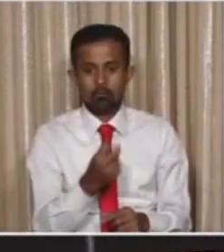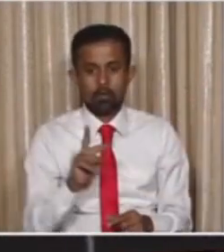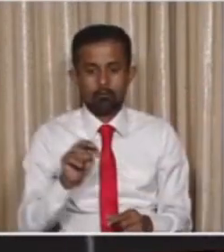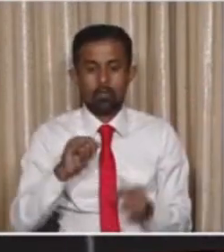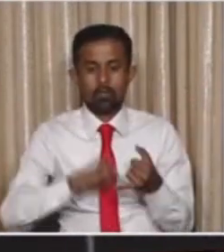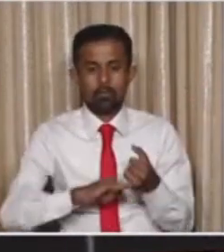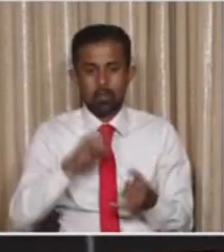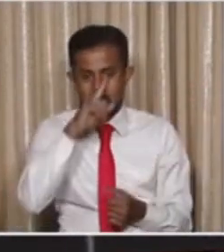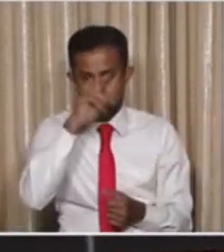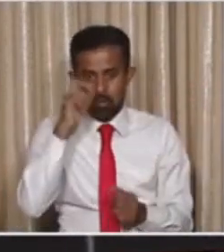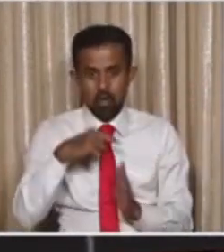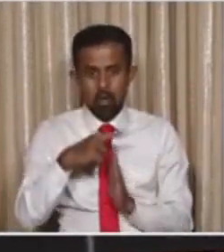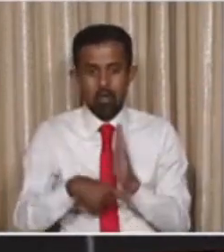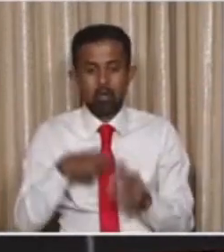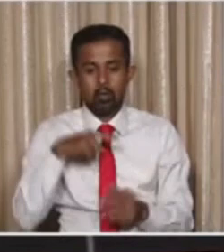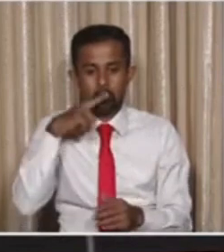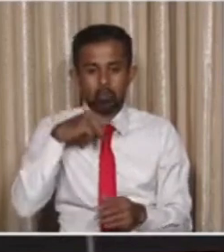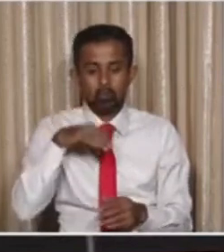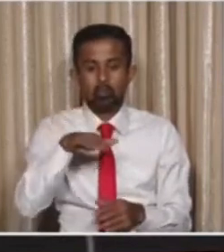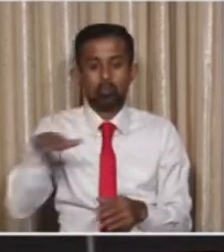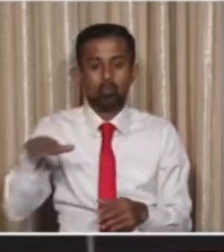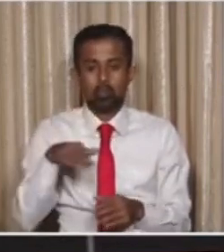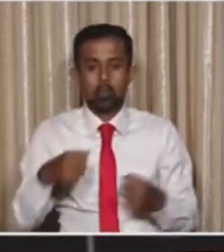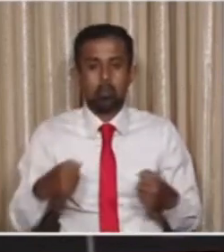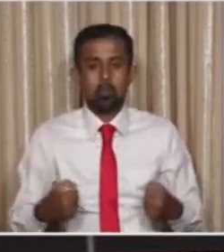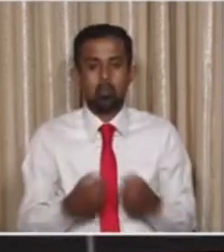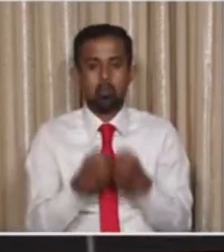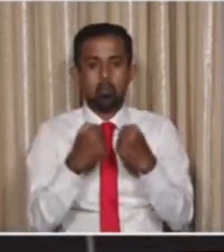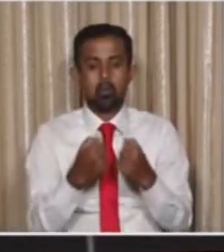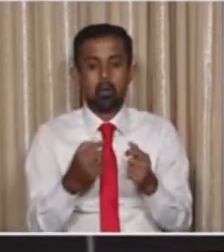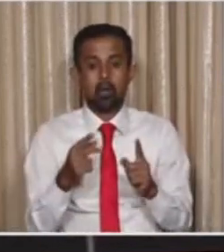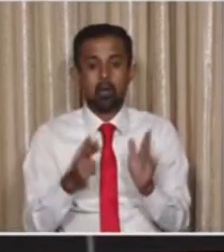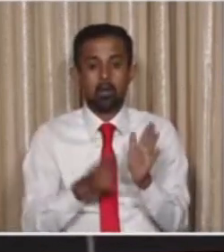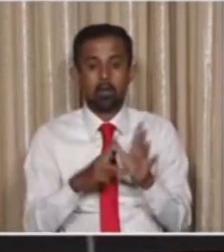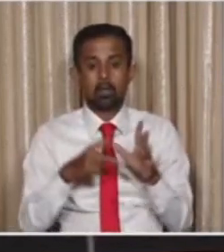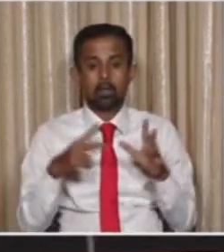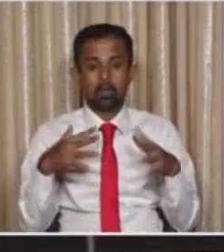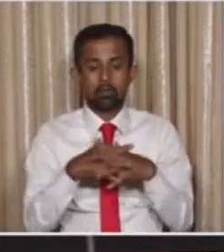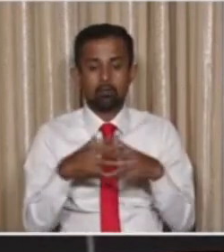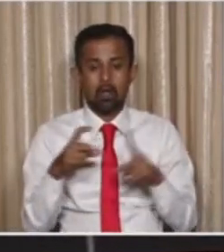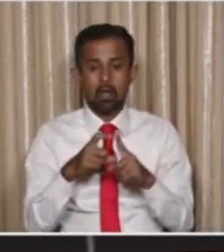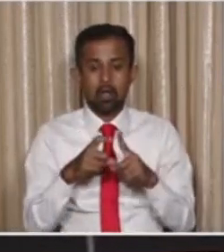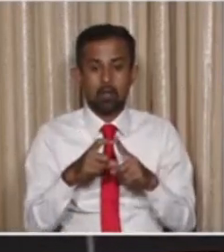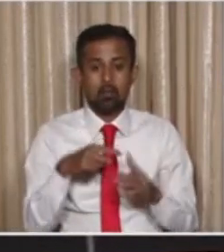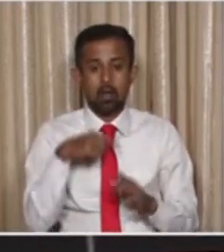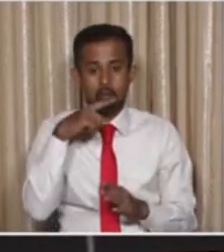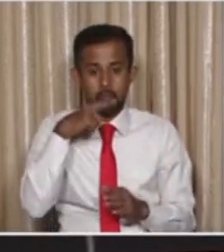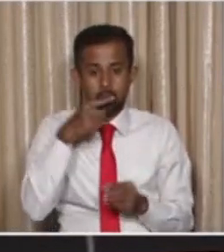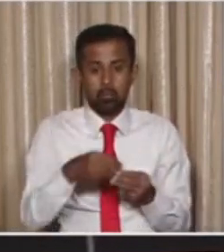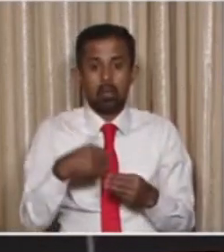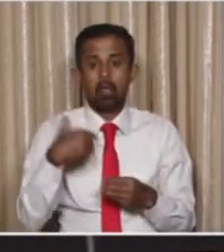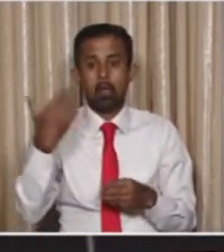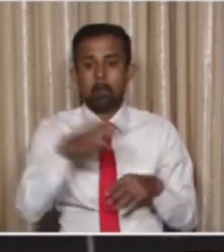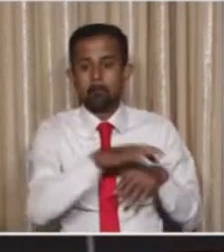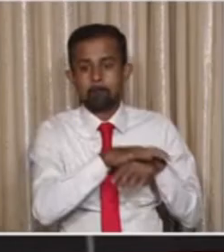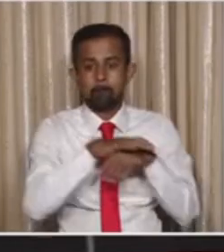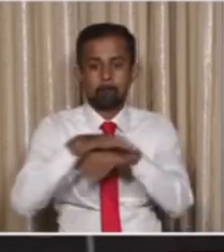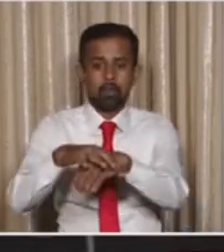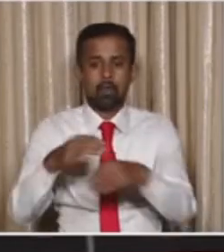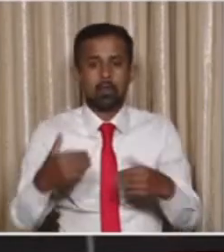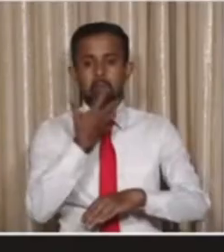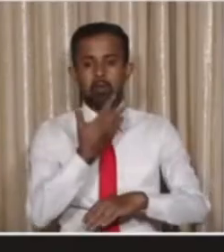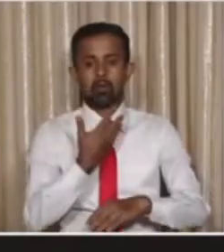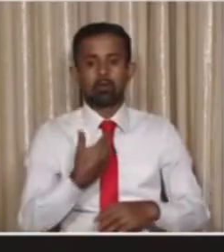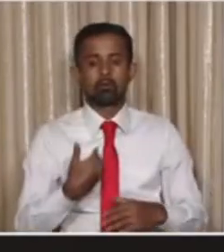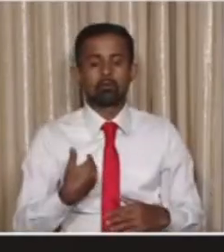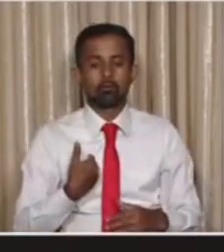කරමින් කරපු ප්‍රකාශන නිසා මට විශාල අගතියක් සිද්ධ වෙලා තියෙනවා. අද රට පුරාම සමාජ ජාලවල මට මඩ ගහනවා මේ ප්‍රකාශයේ